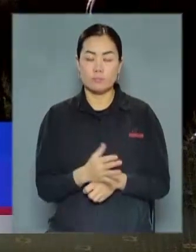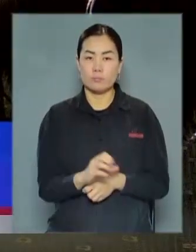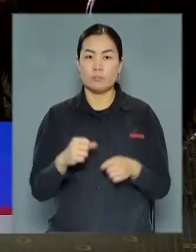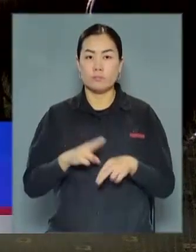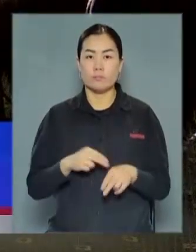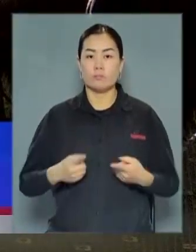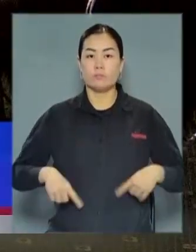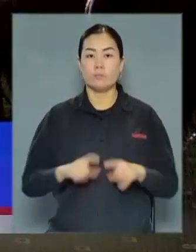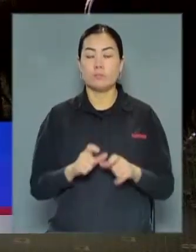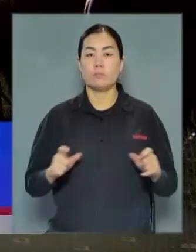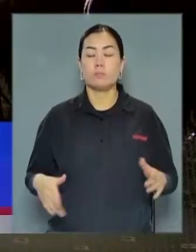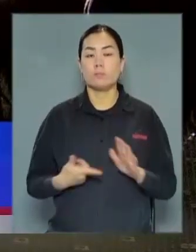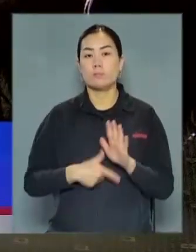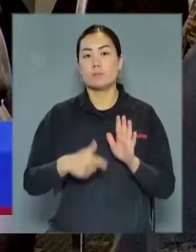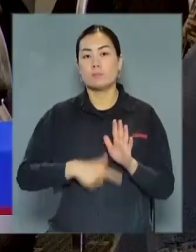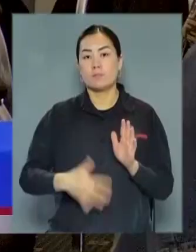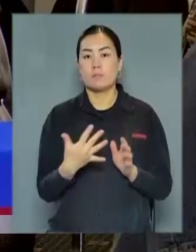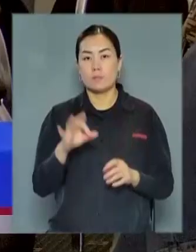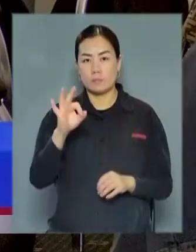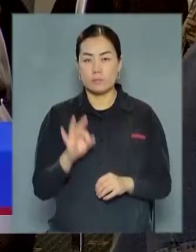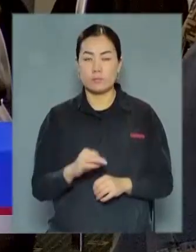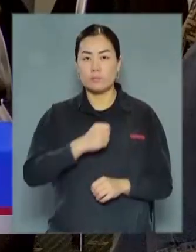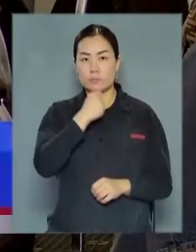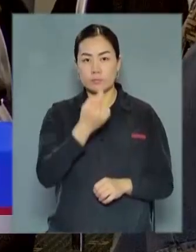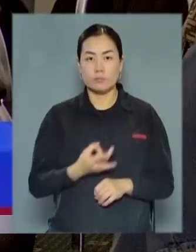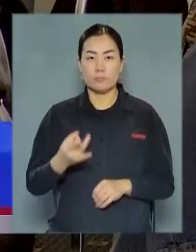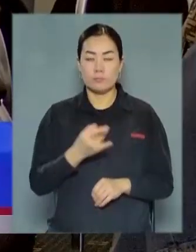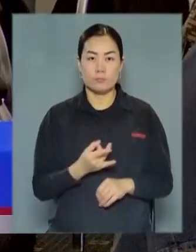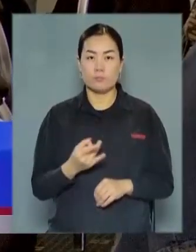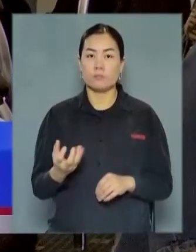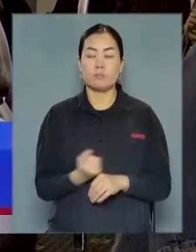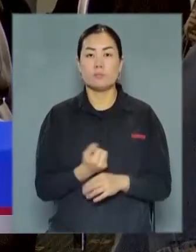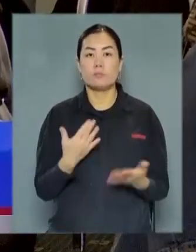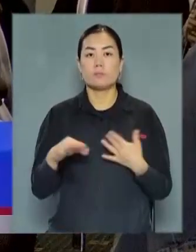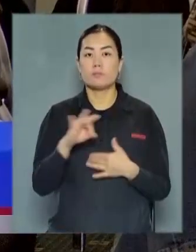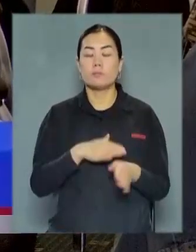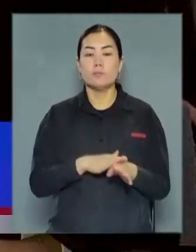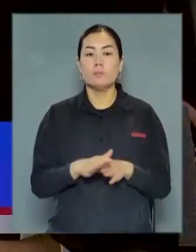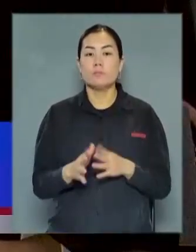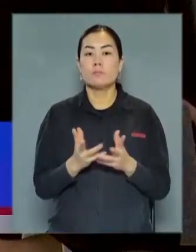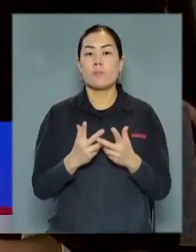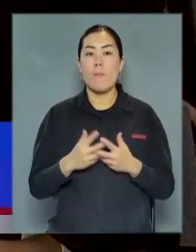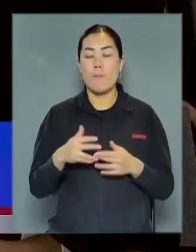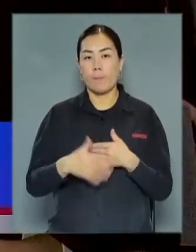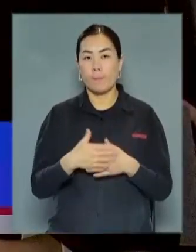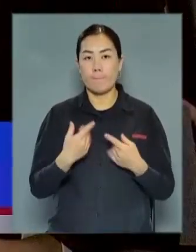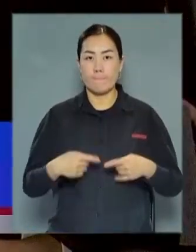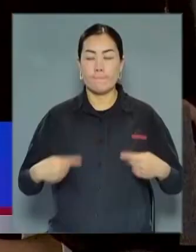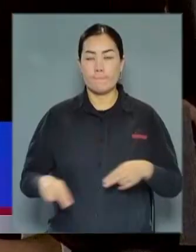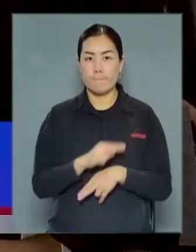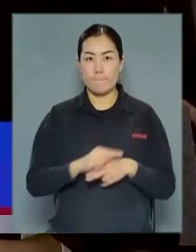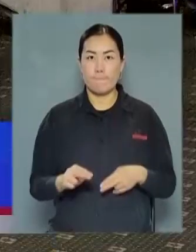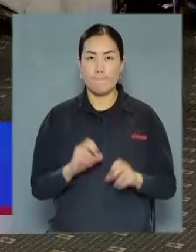данным правоохранительных органов около 75% взрослых в регионе положительно относится к использованию телесных наказаний в